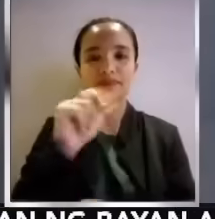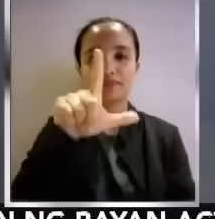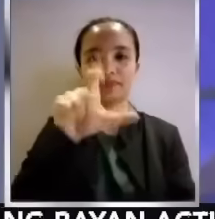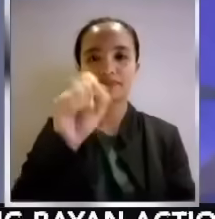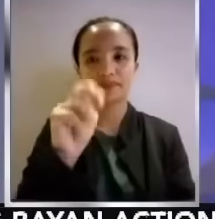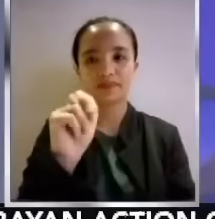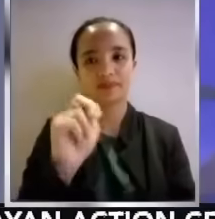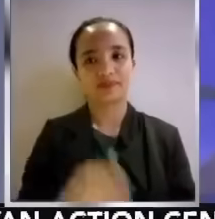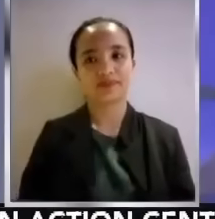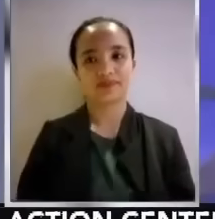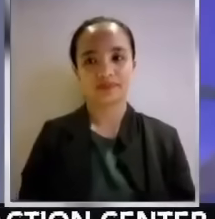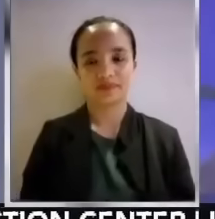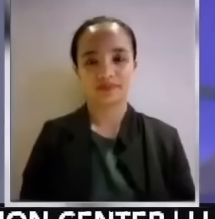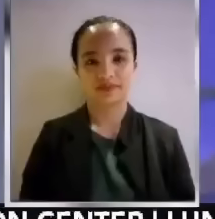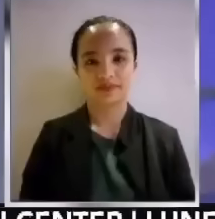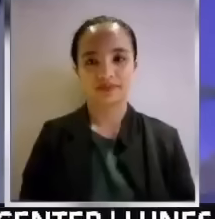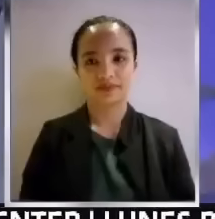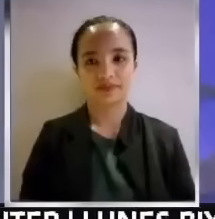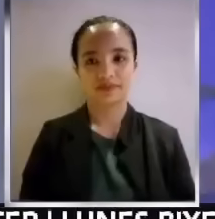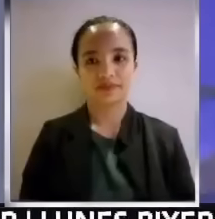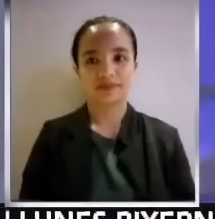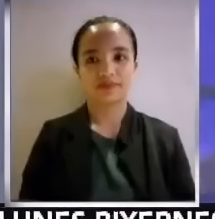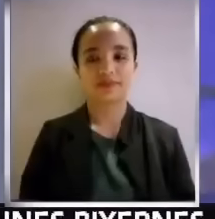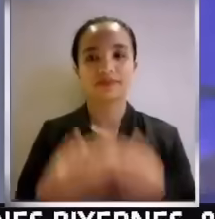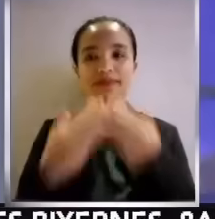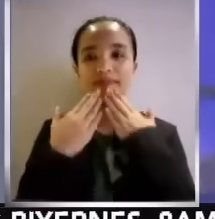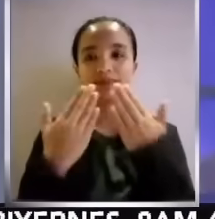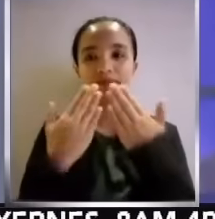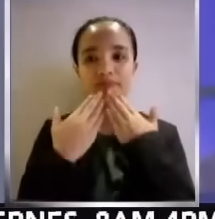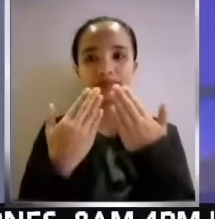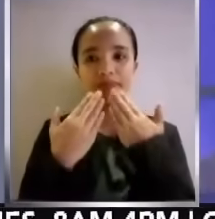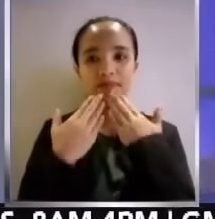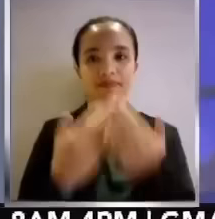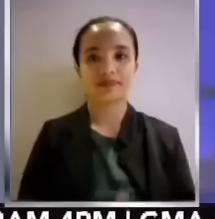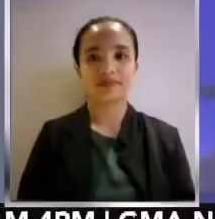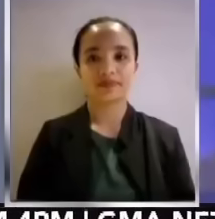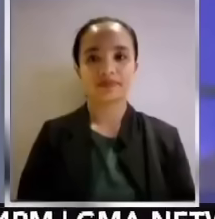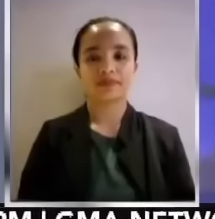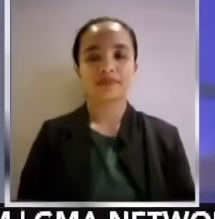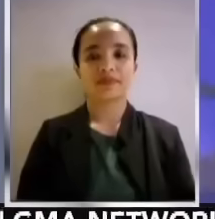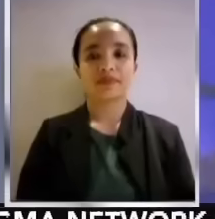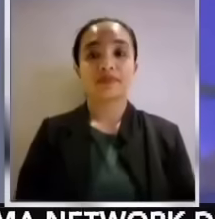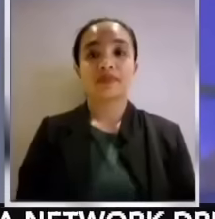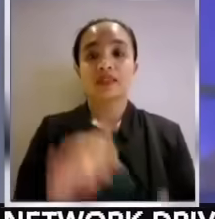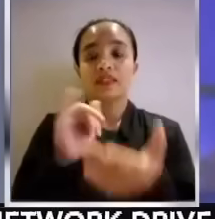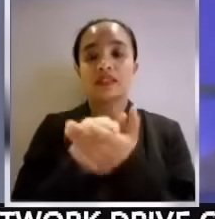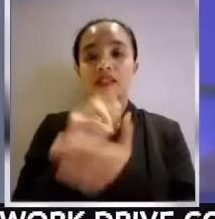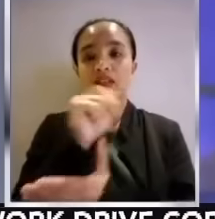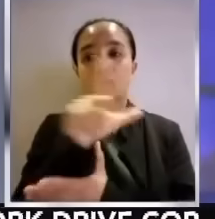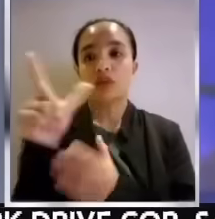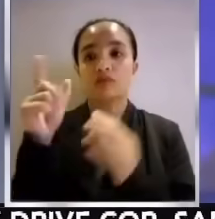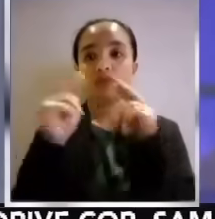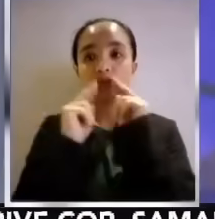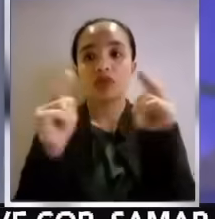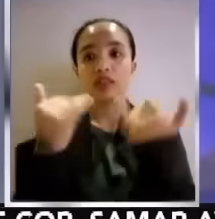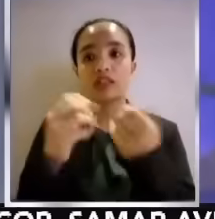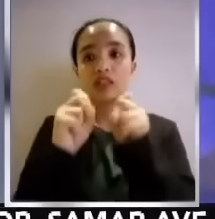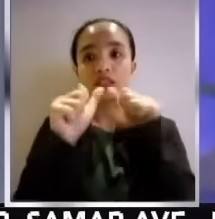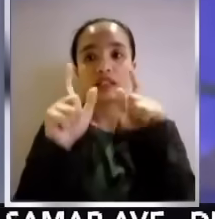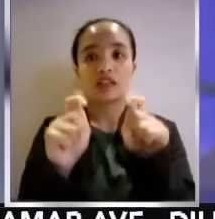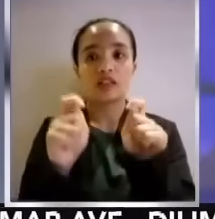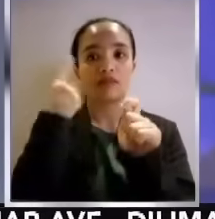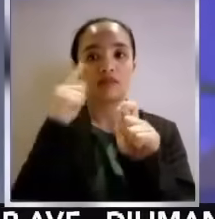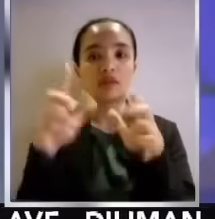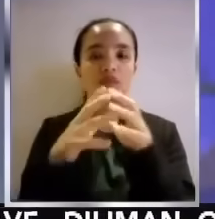Ivan? Salamat, you, Nelson! At yan po ang mga balita ngayong Sabado para sa mas malaking misyon, para sa